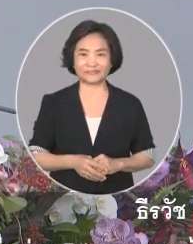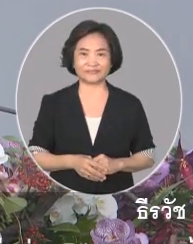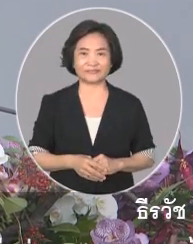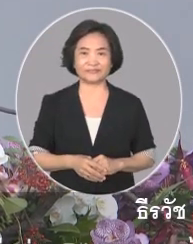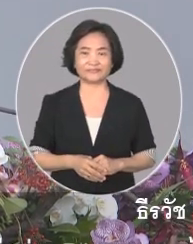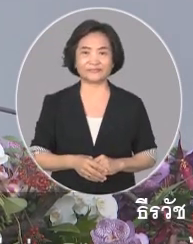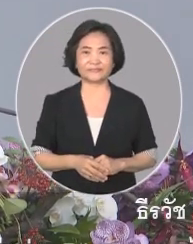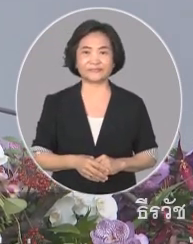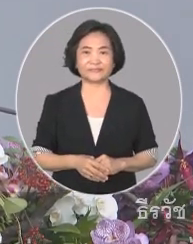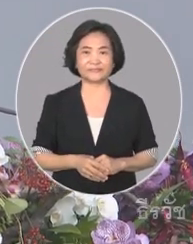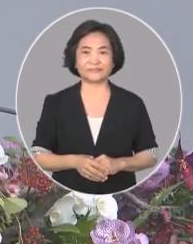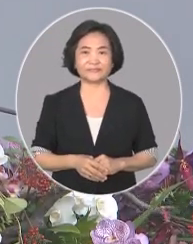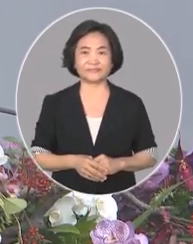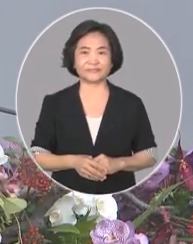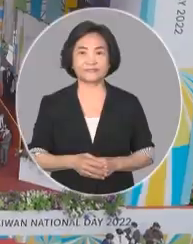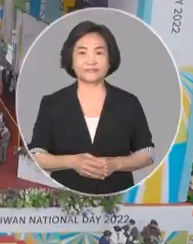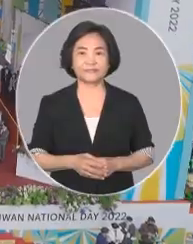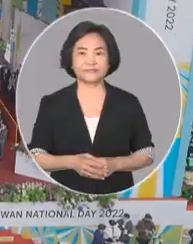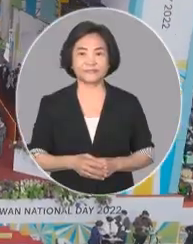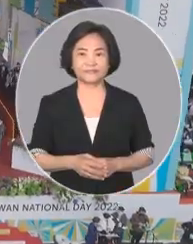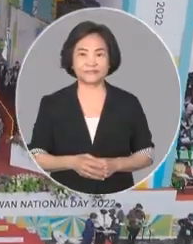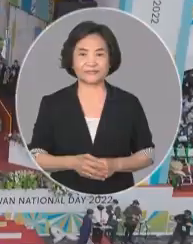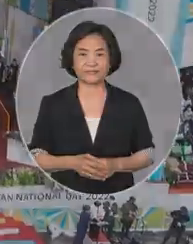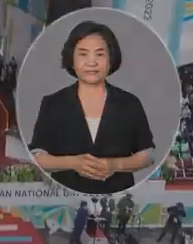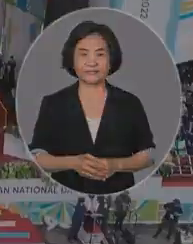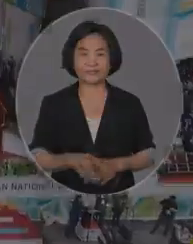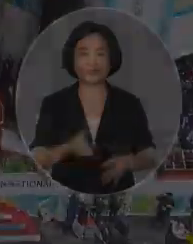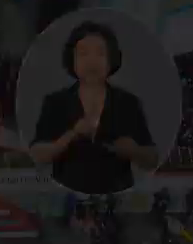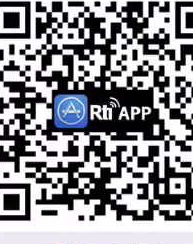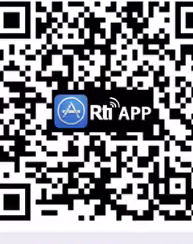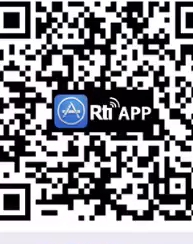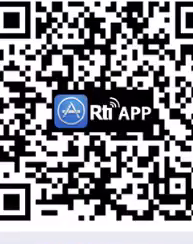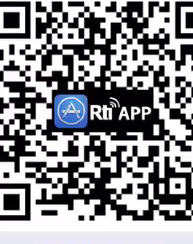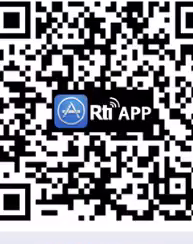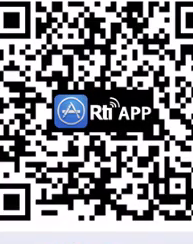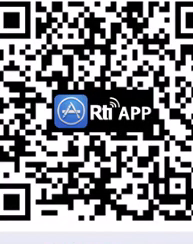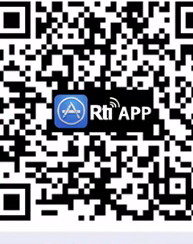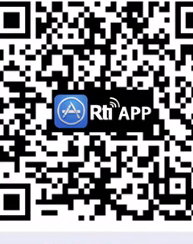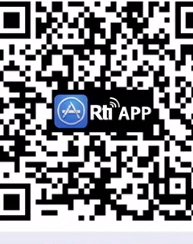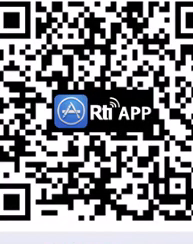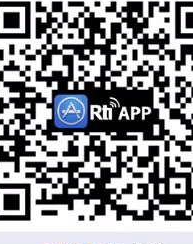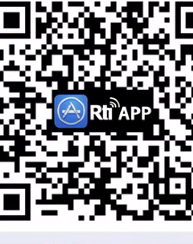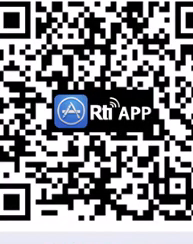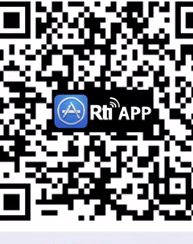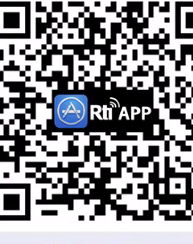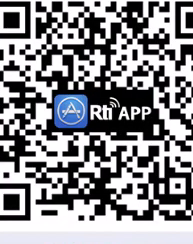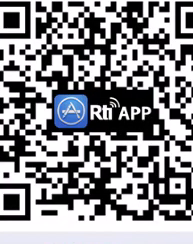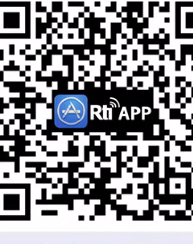เย่